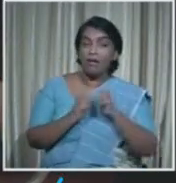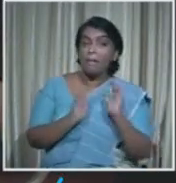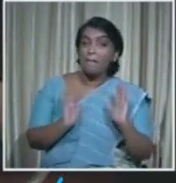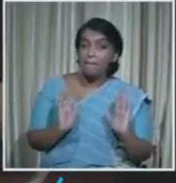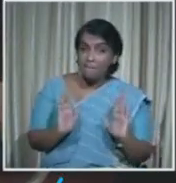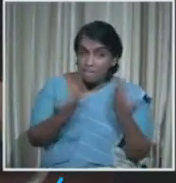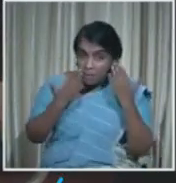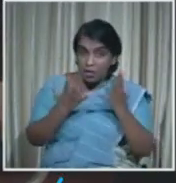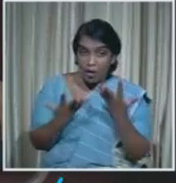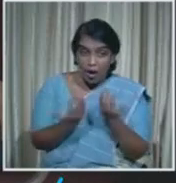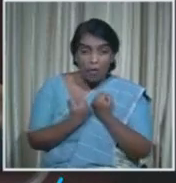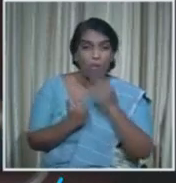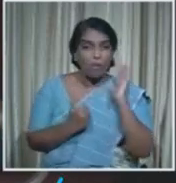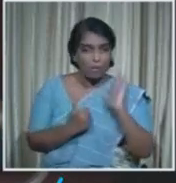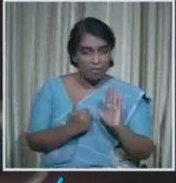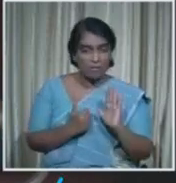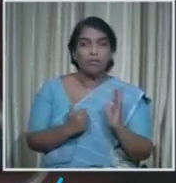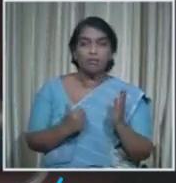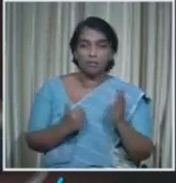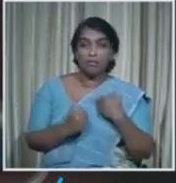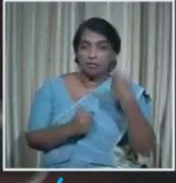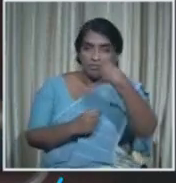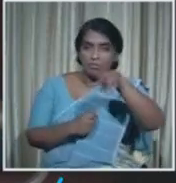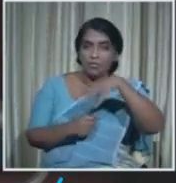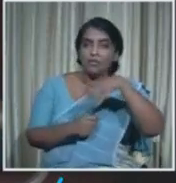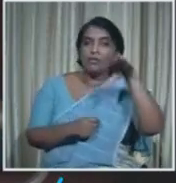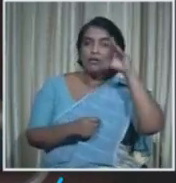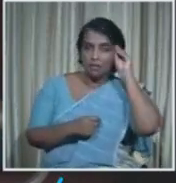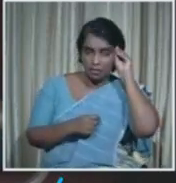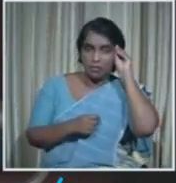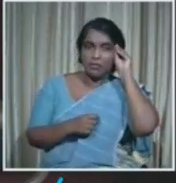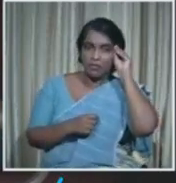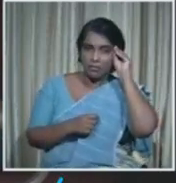අවශ්‍ය නම් අපි අවබෝධ කරගන්නට ඕන